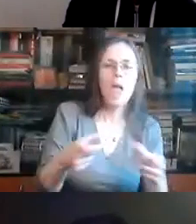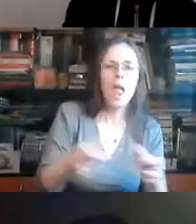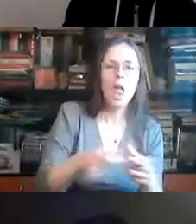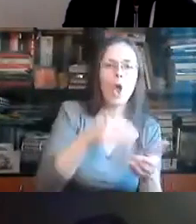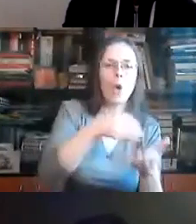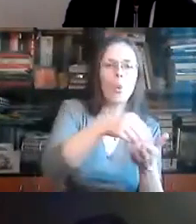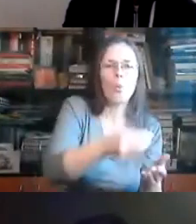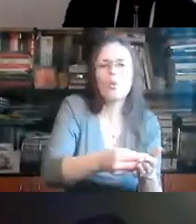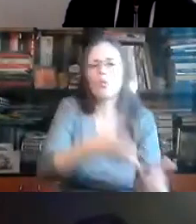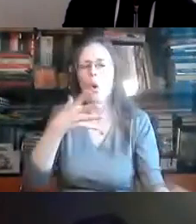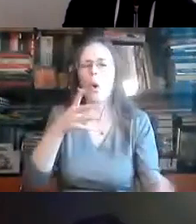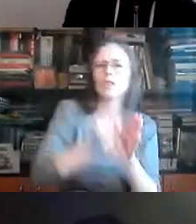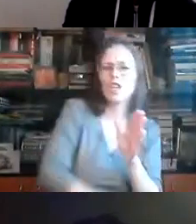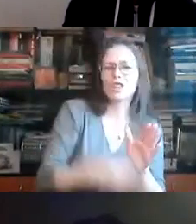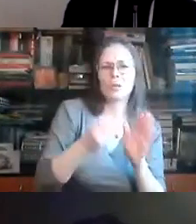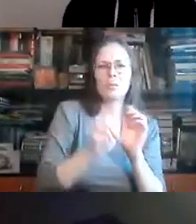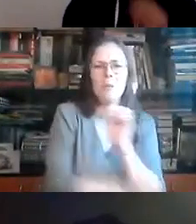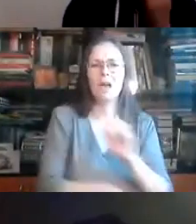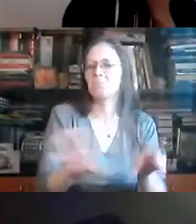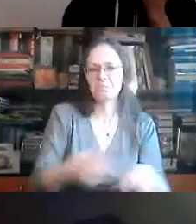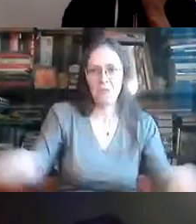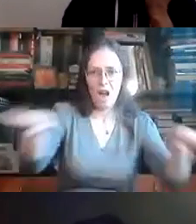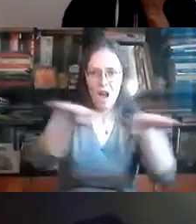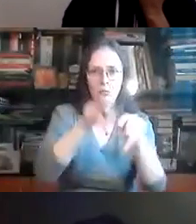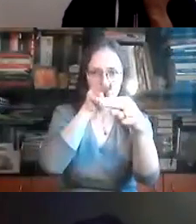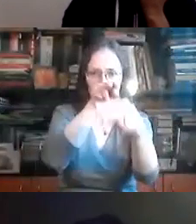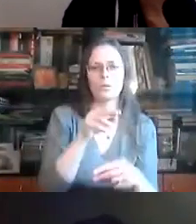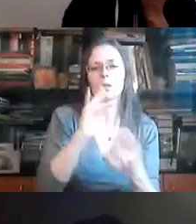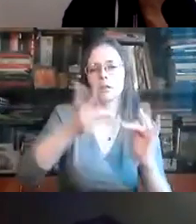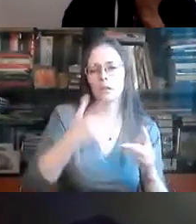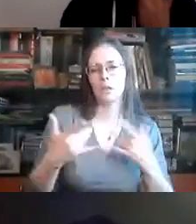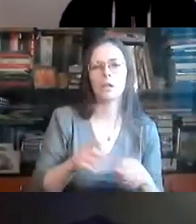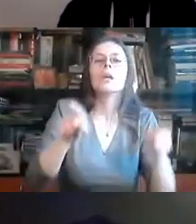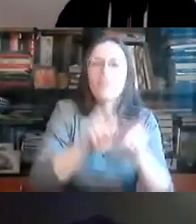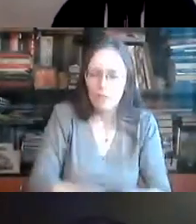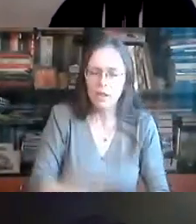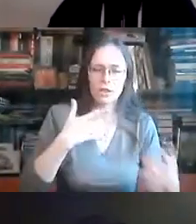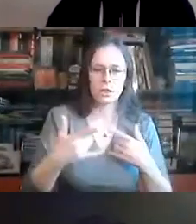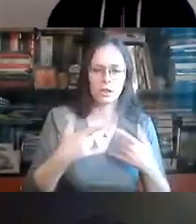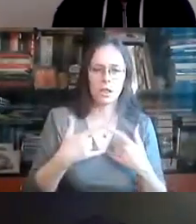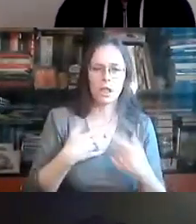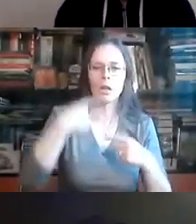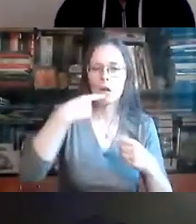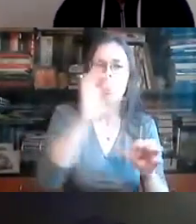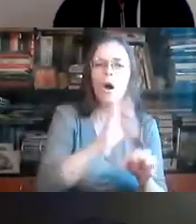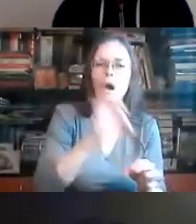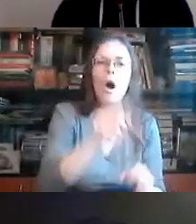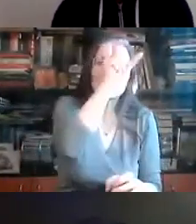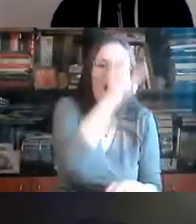будут оперировать проблематикой человека на фоне, так как и вот сейчас в преддверии